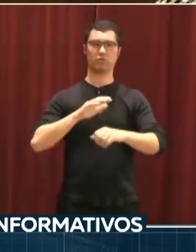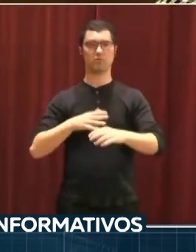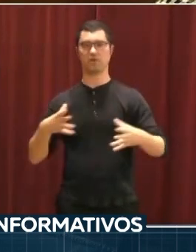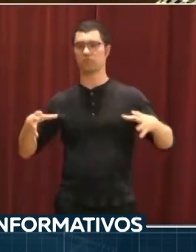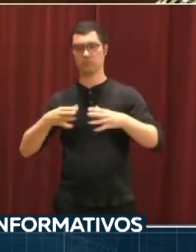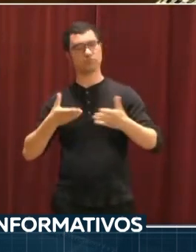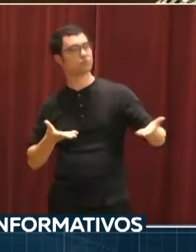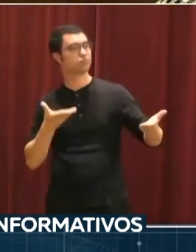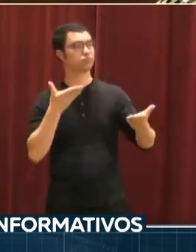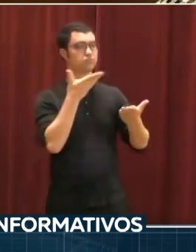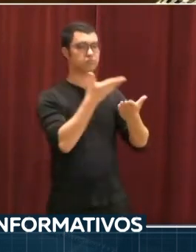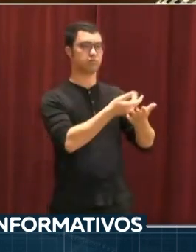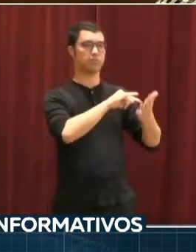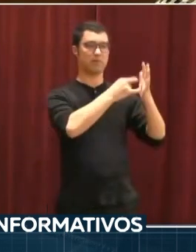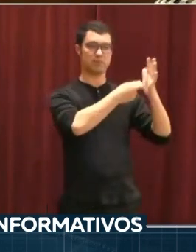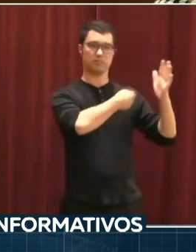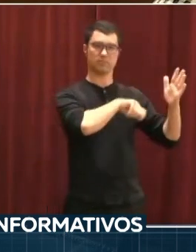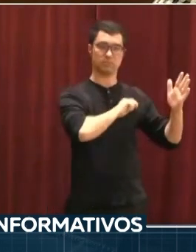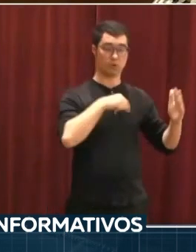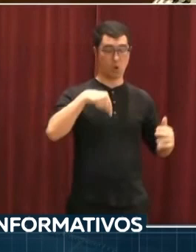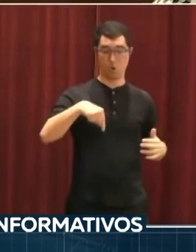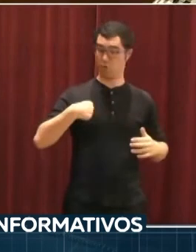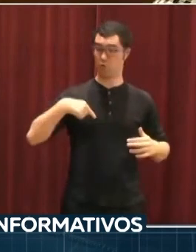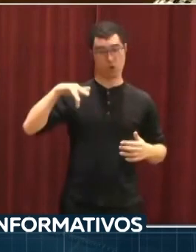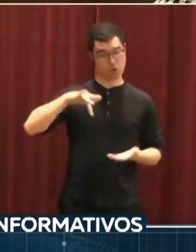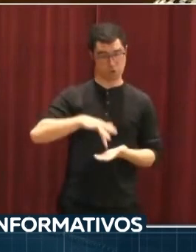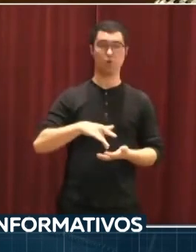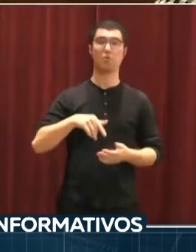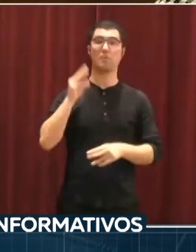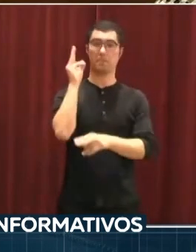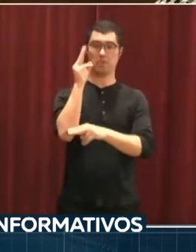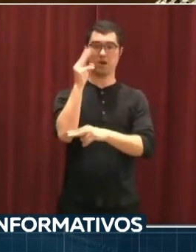a presentar en el pla estatal, i que jo avui mateix demanaré compareixença en el Parlament